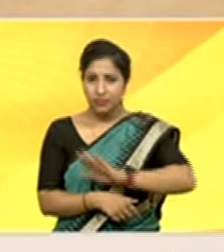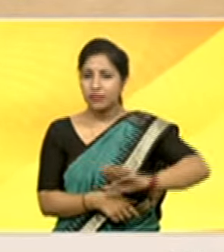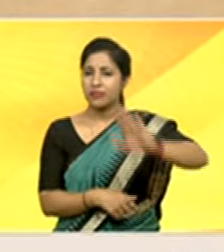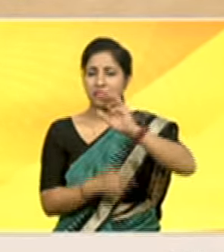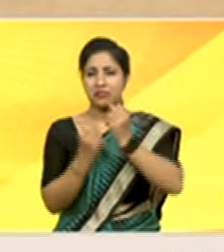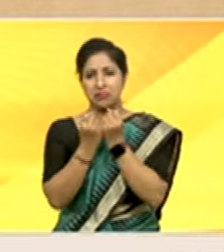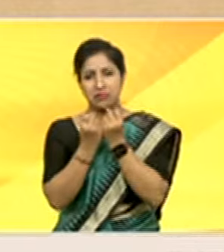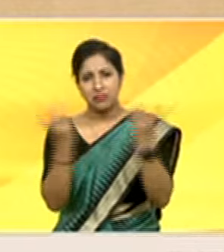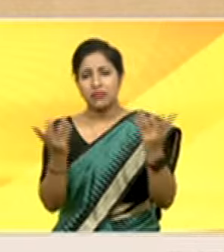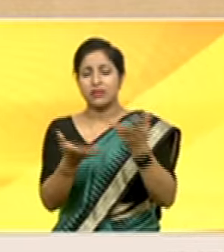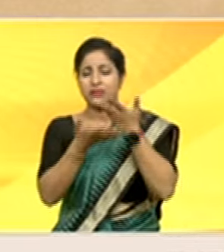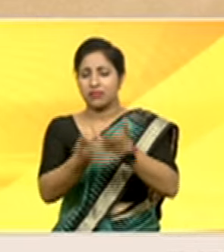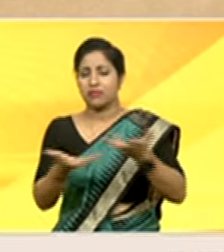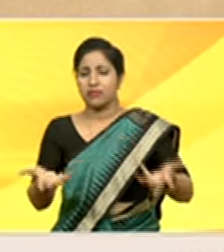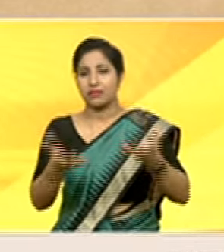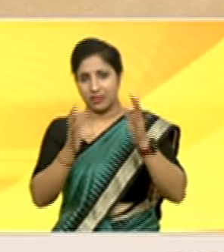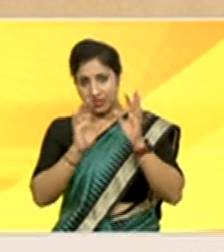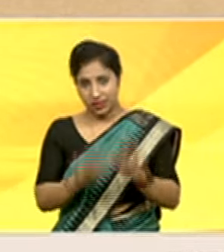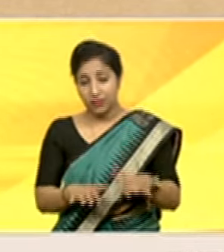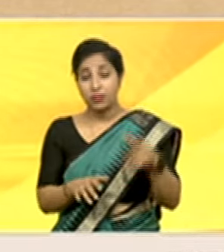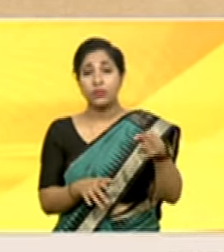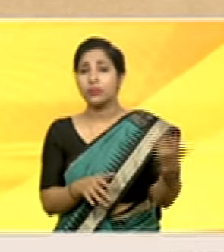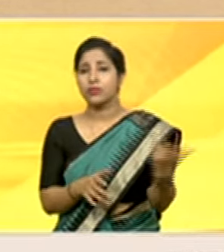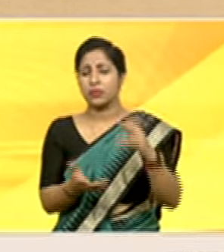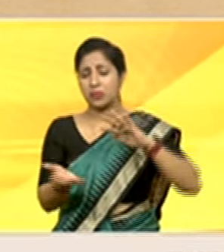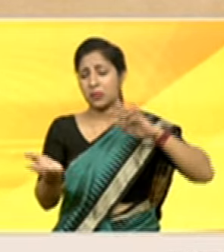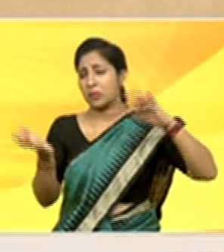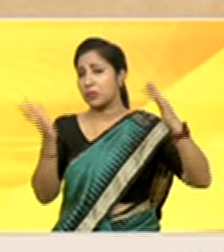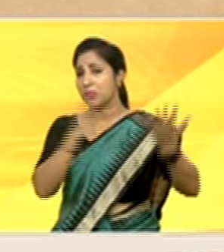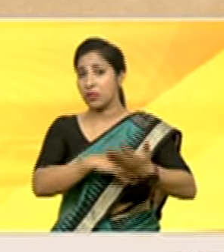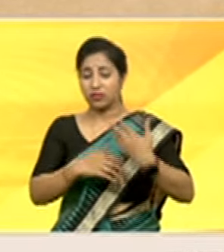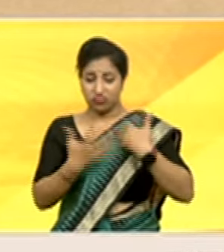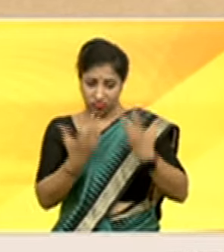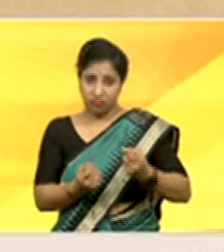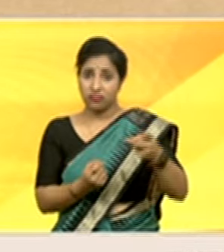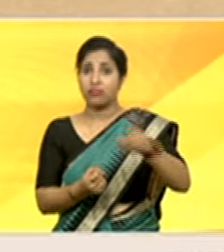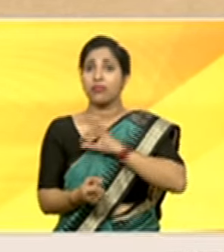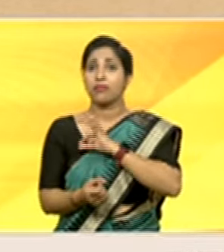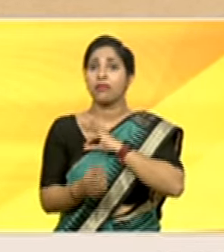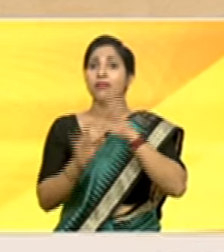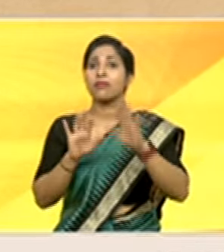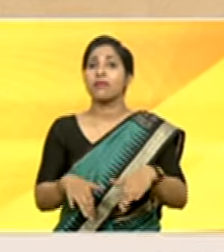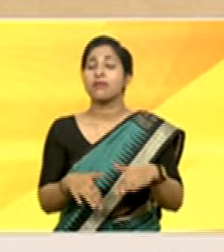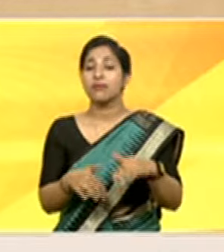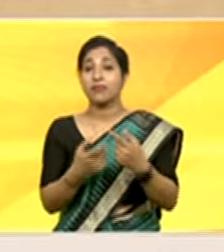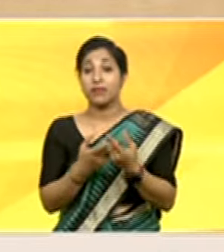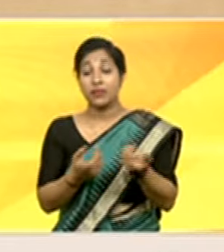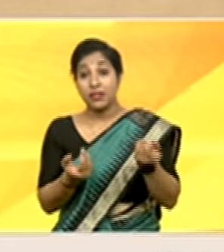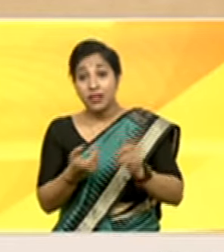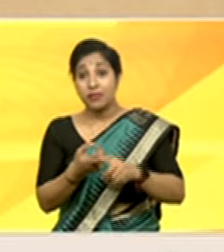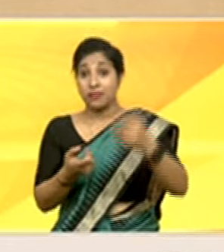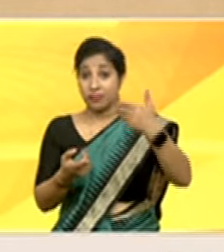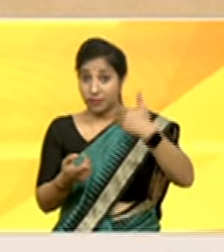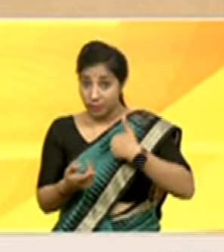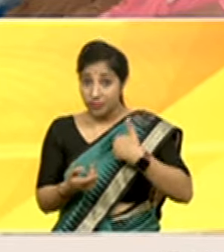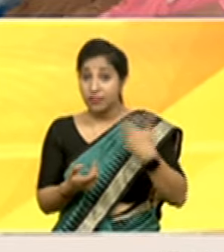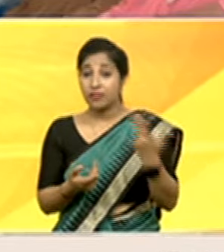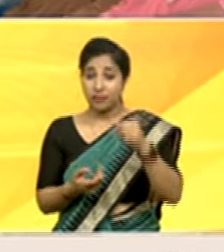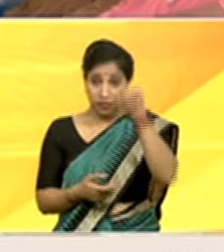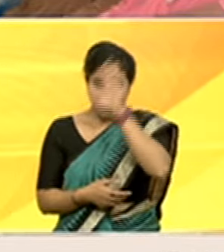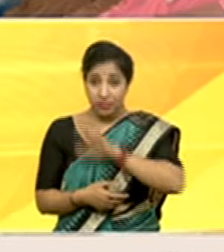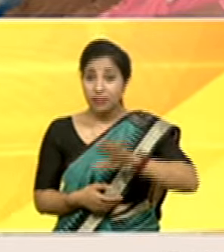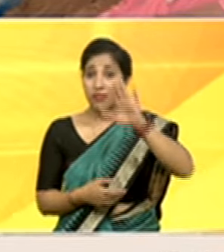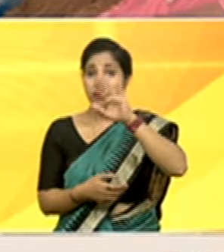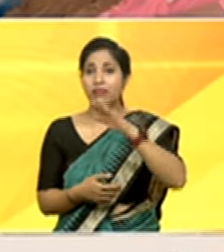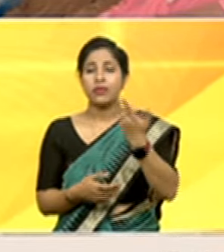कितने ही प्रोडक्स हैं जिनकी दुनिया भर में बहुत डिमांड है। और जब हम भारत